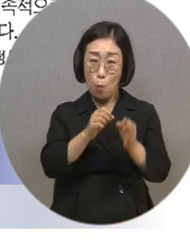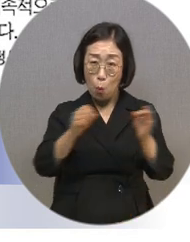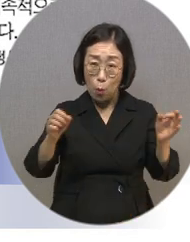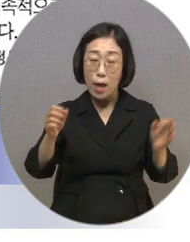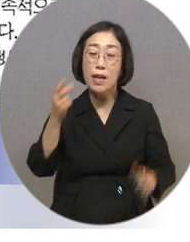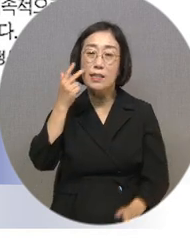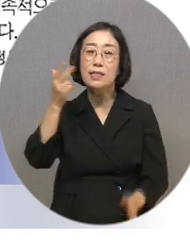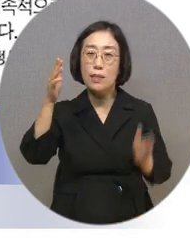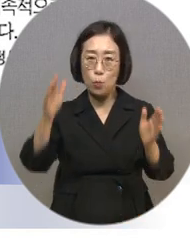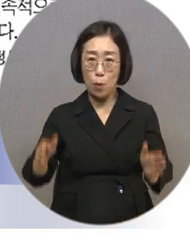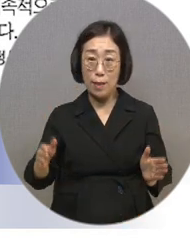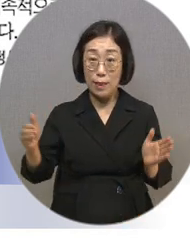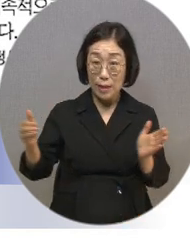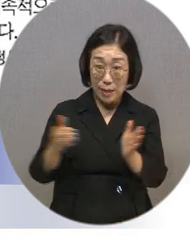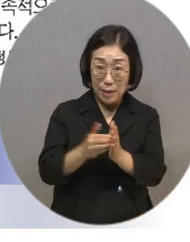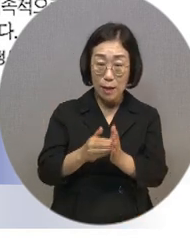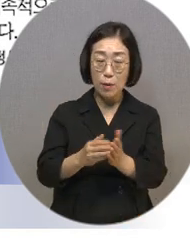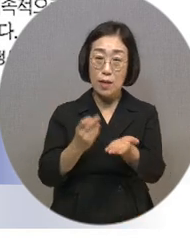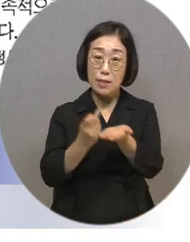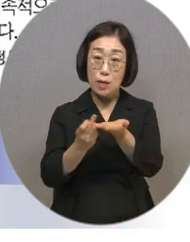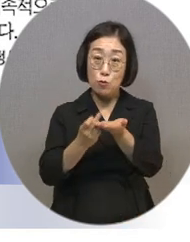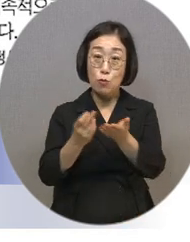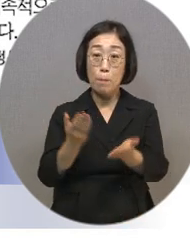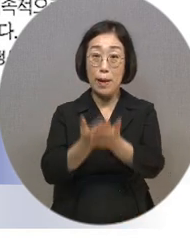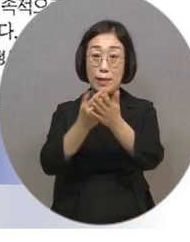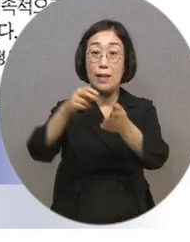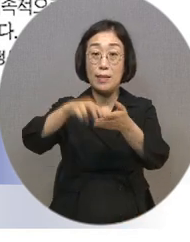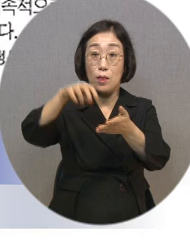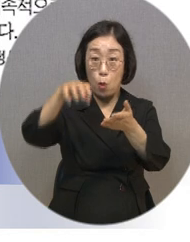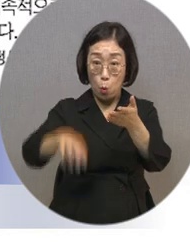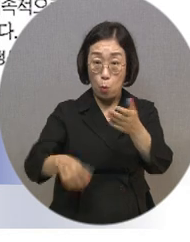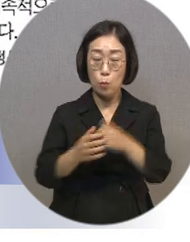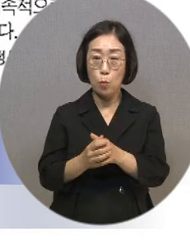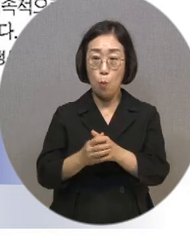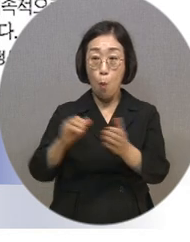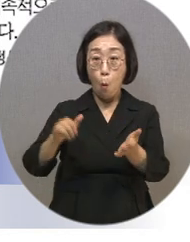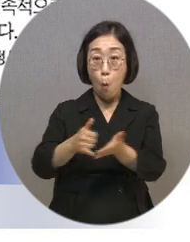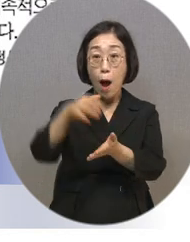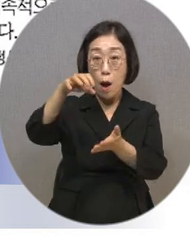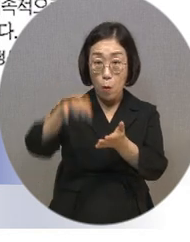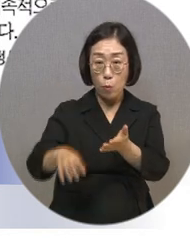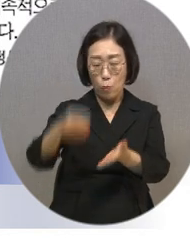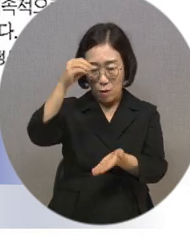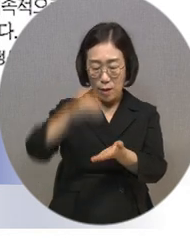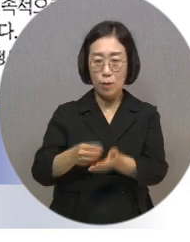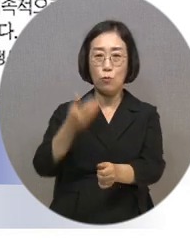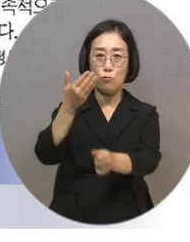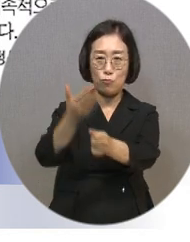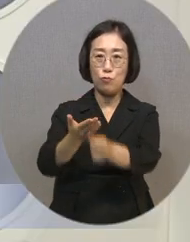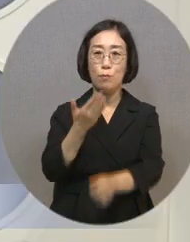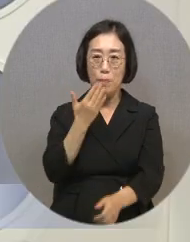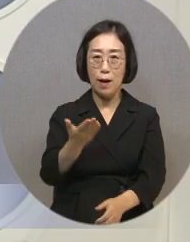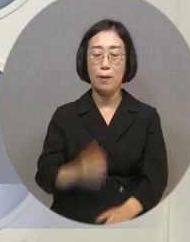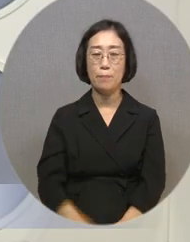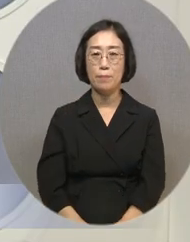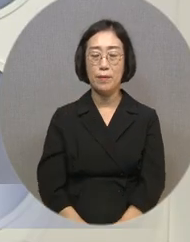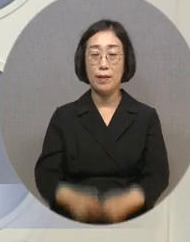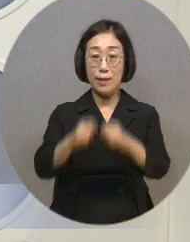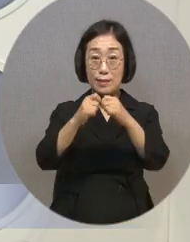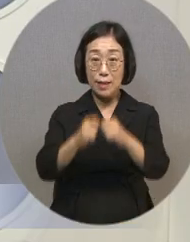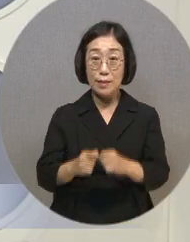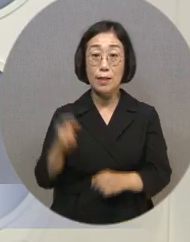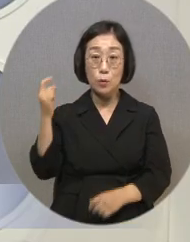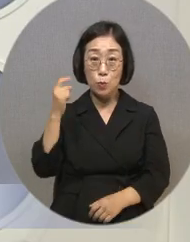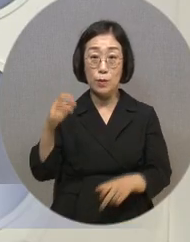대여 기간 종료 후에는이 제주 발달 센터 또는 제 국제공항에서 반납할 수 있습니다 더 자세한